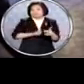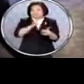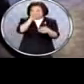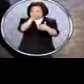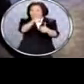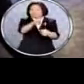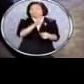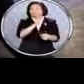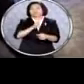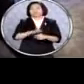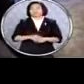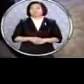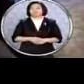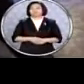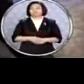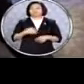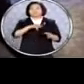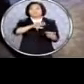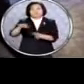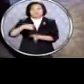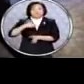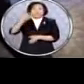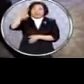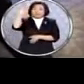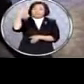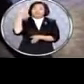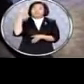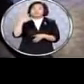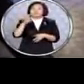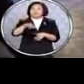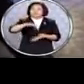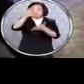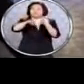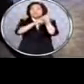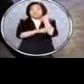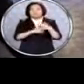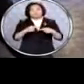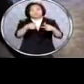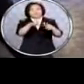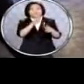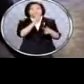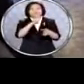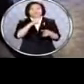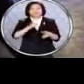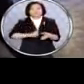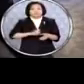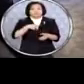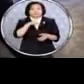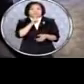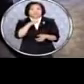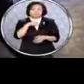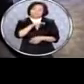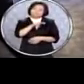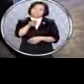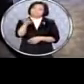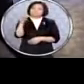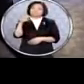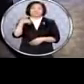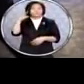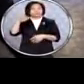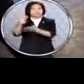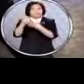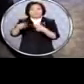义。我们过去很长的一段时间的司法改革，我必须要老实讲，我们都用了很多的法律